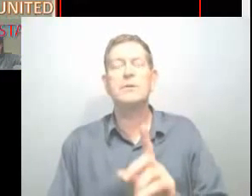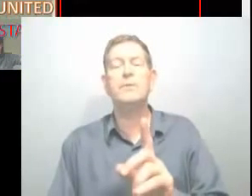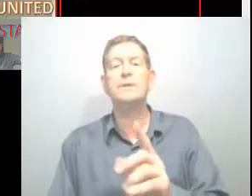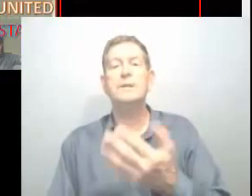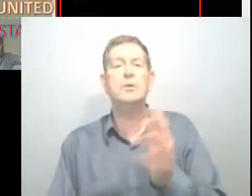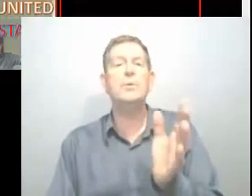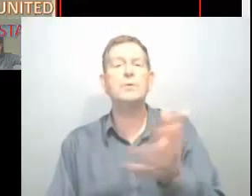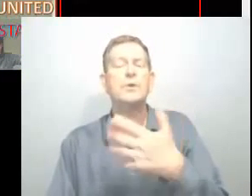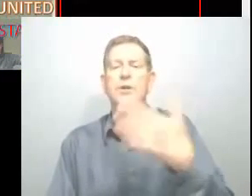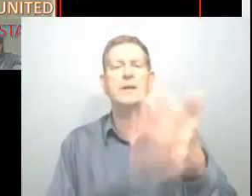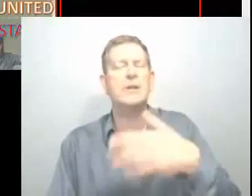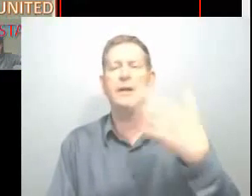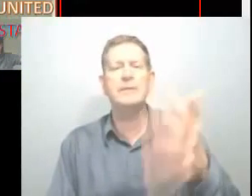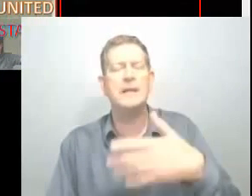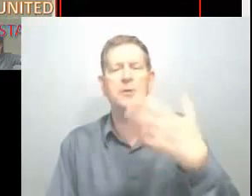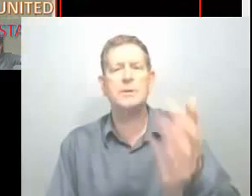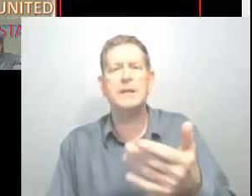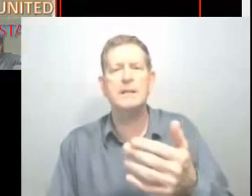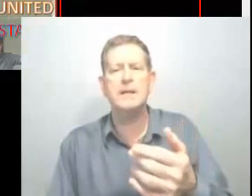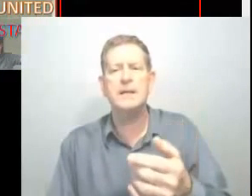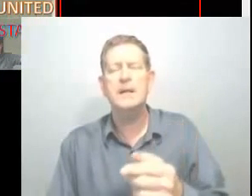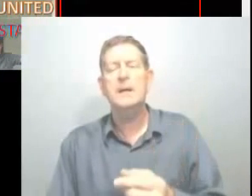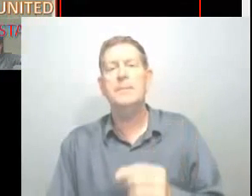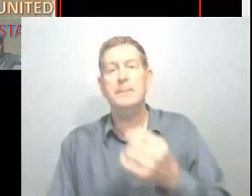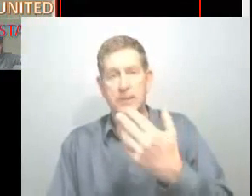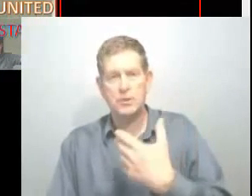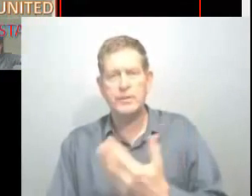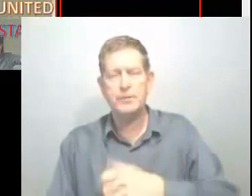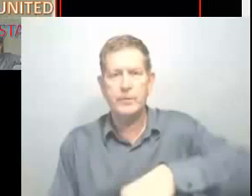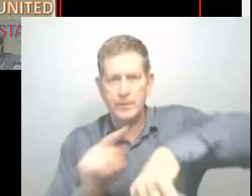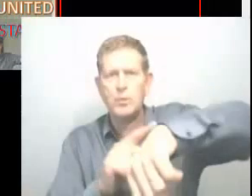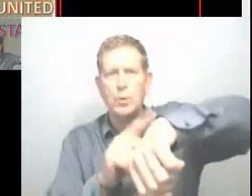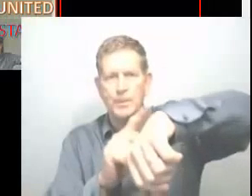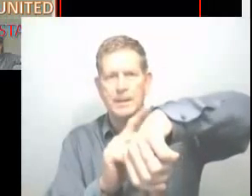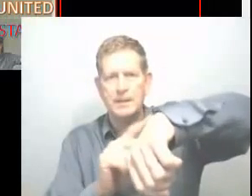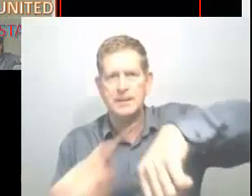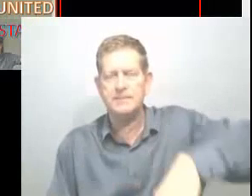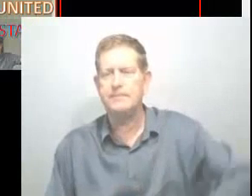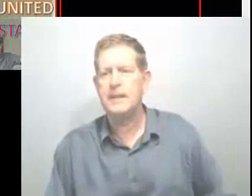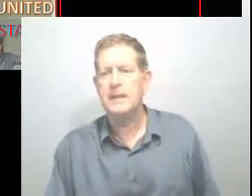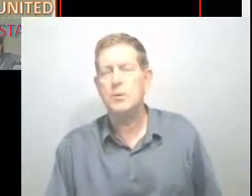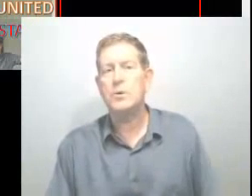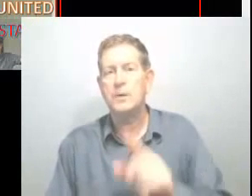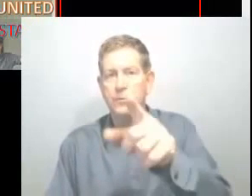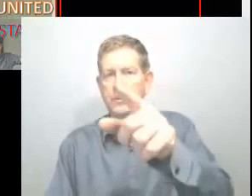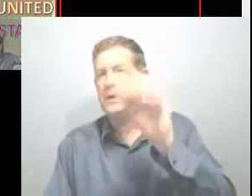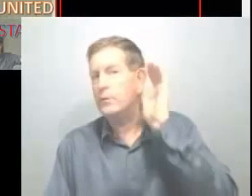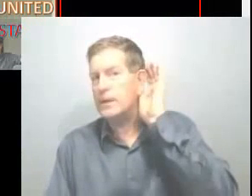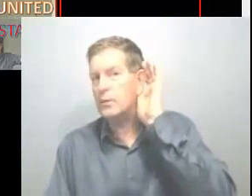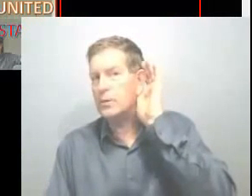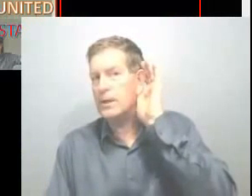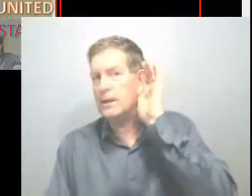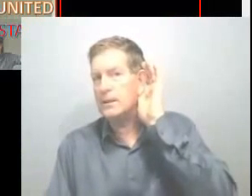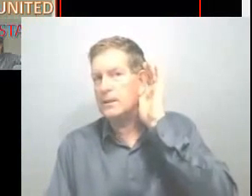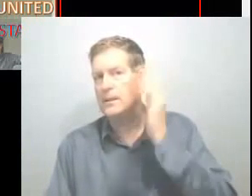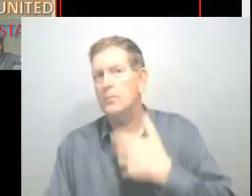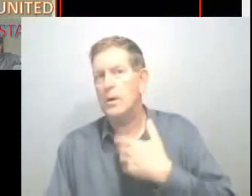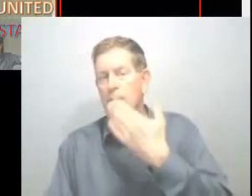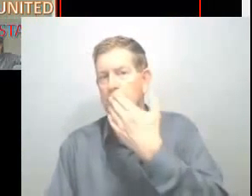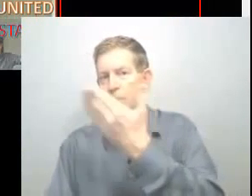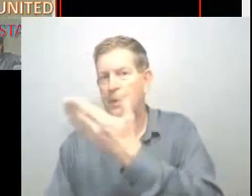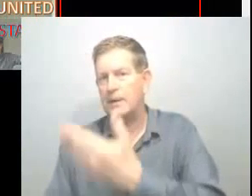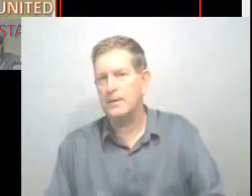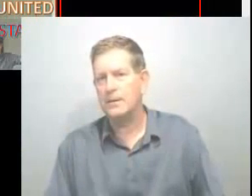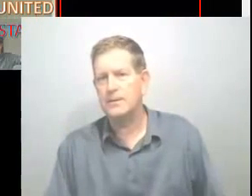Donc cette fois-ci, supposons que j'ai déjà révisé la totalité, maintenant je vais me chronométrer. Hein? Donc vous écoutez et